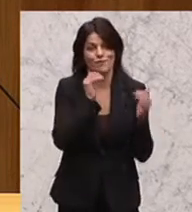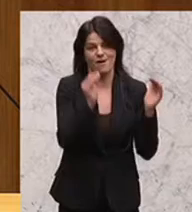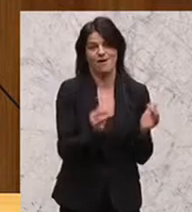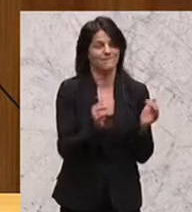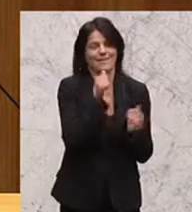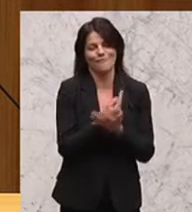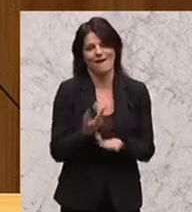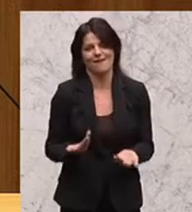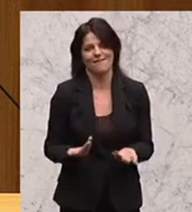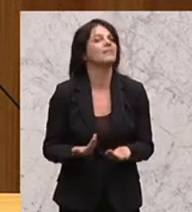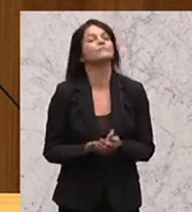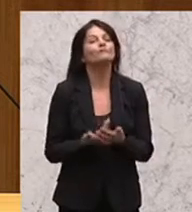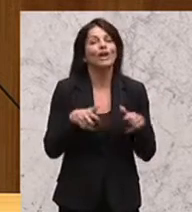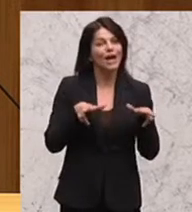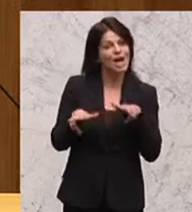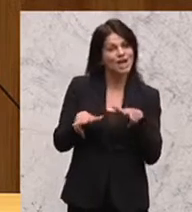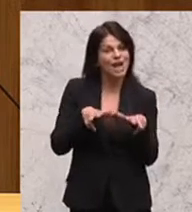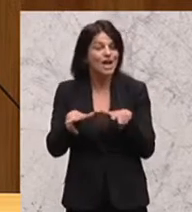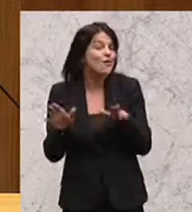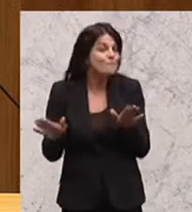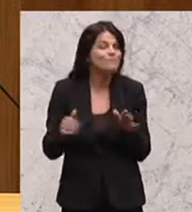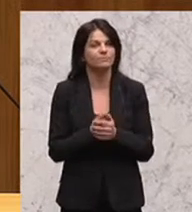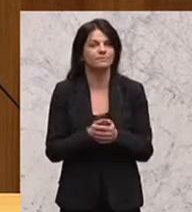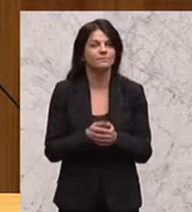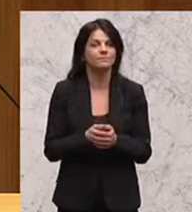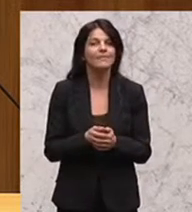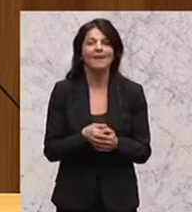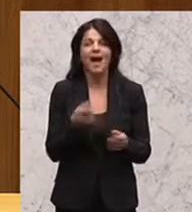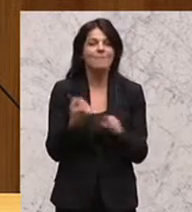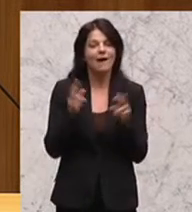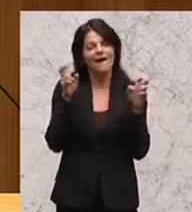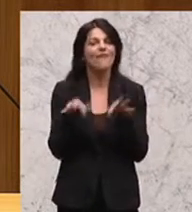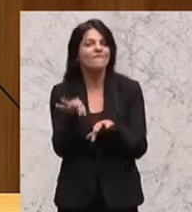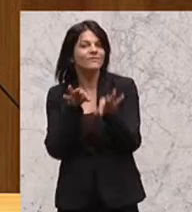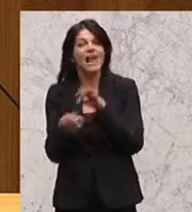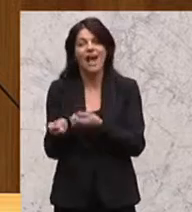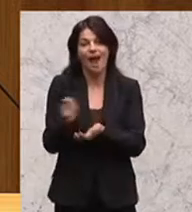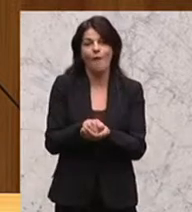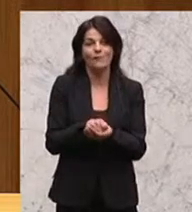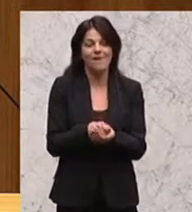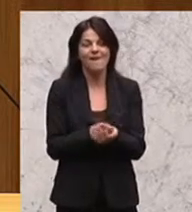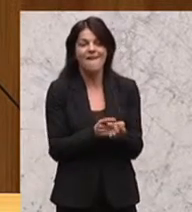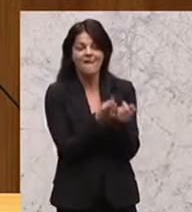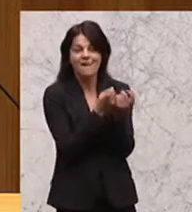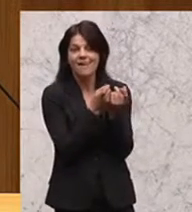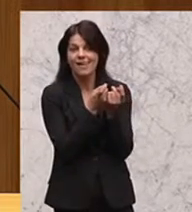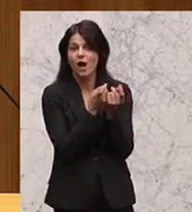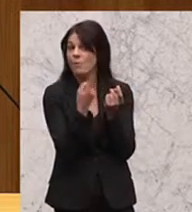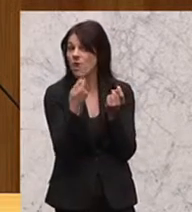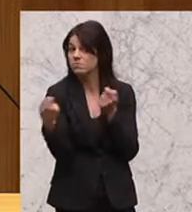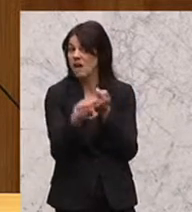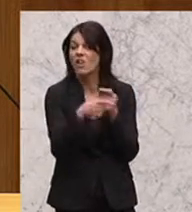Zufall. Die Regierung betreibt Wählerkauf auf Wählerkosten. Genau das